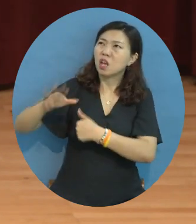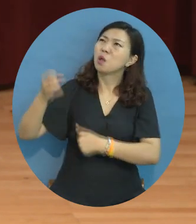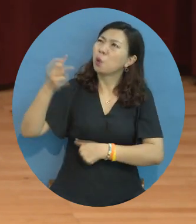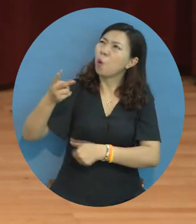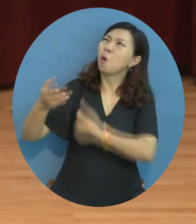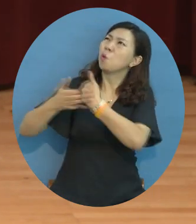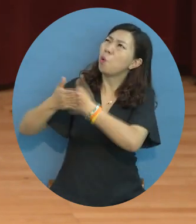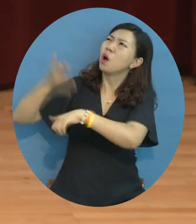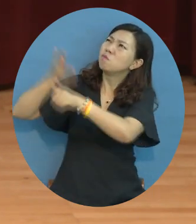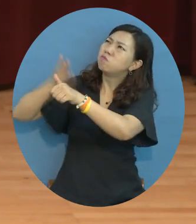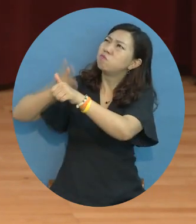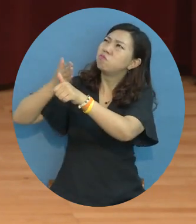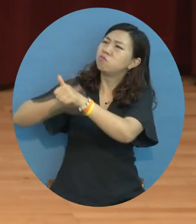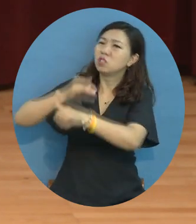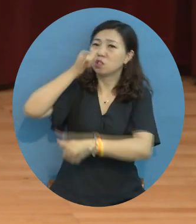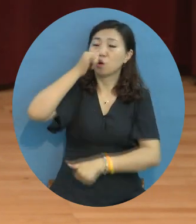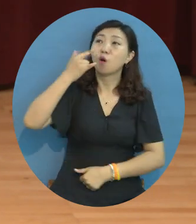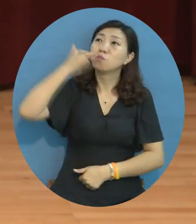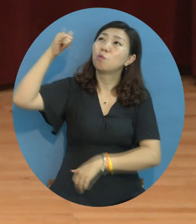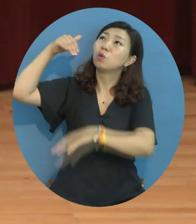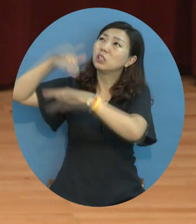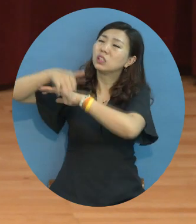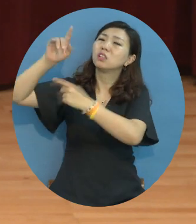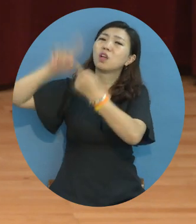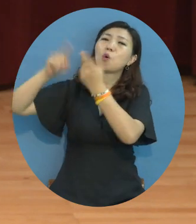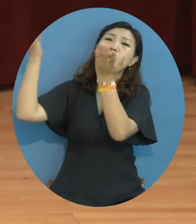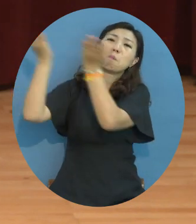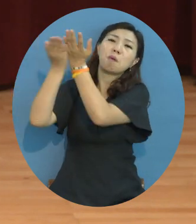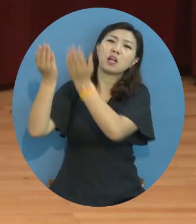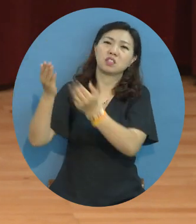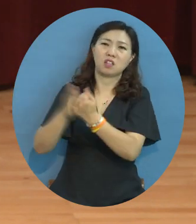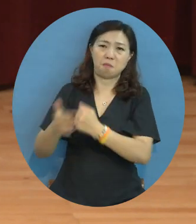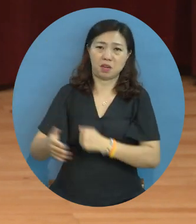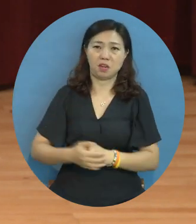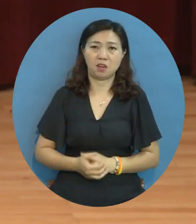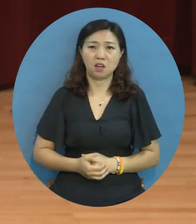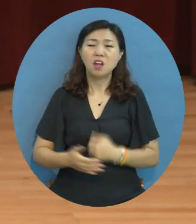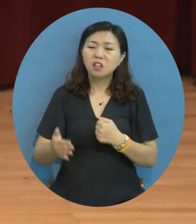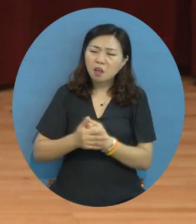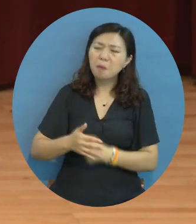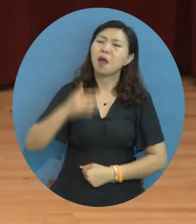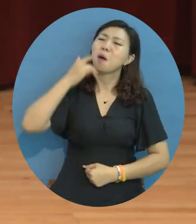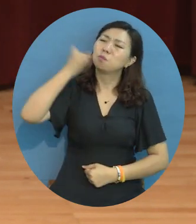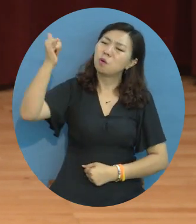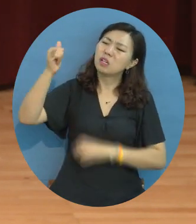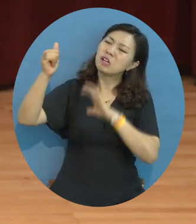왜? 거기 맞추려니까. 그러니까 부모한테 불만이란 말이에요.